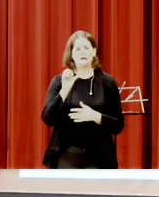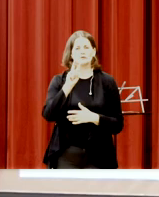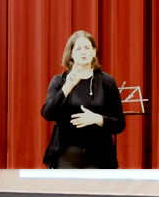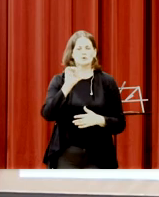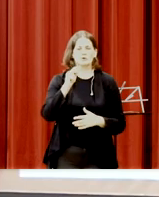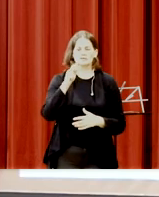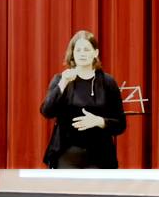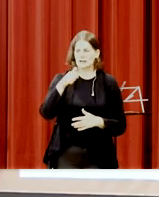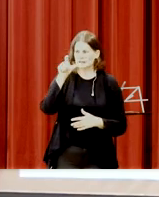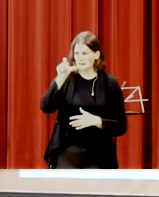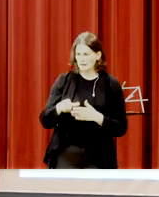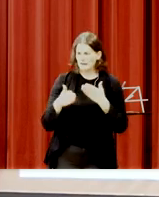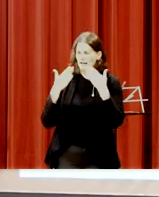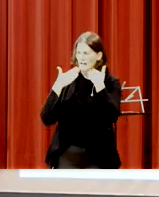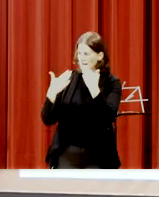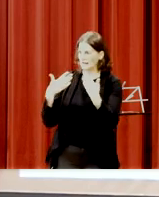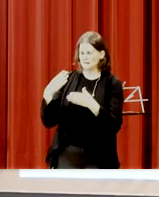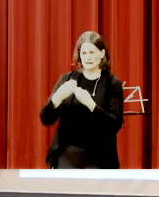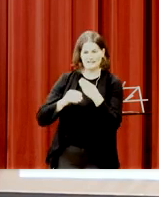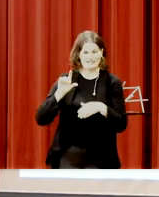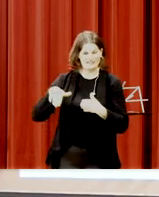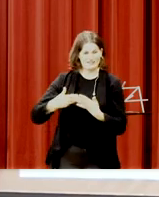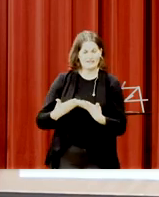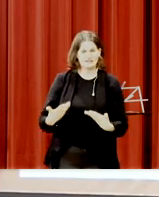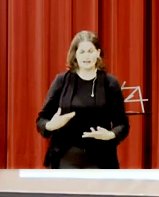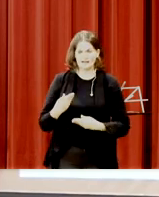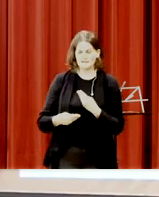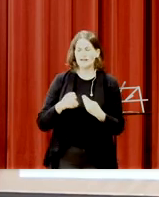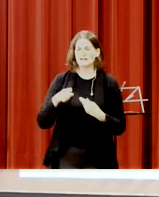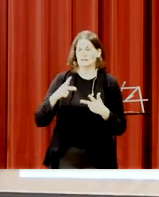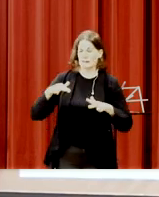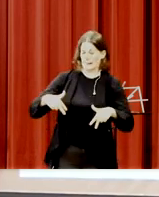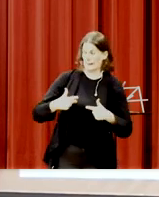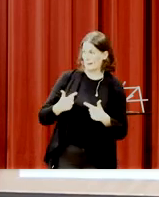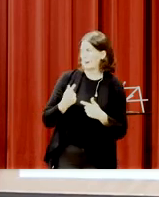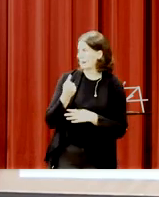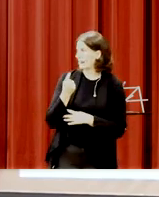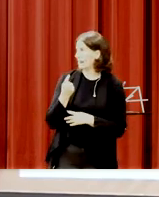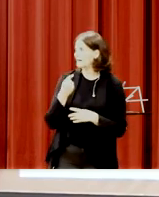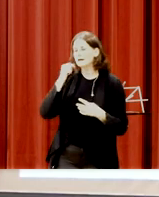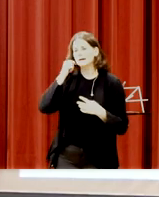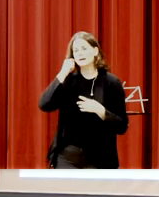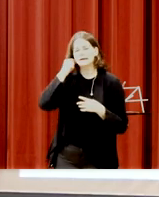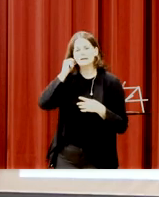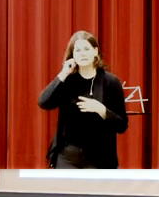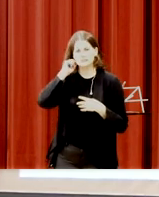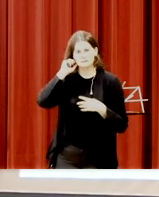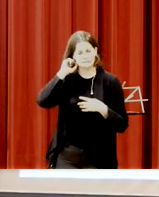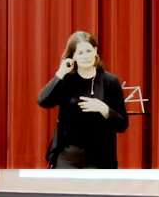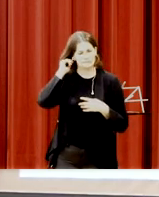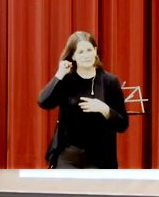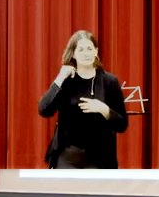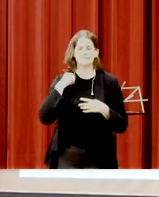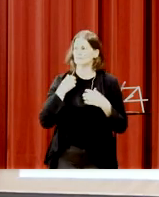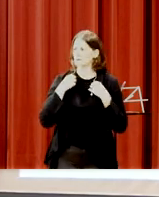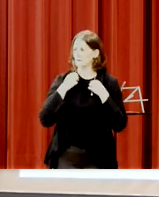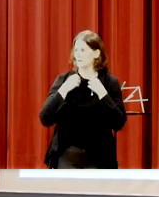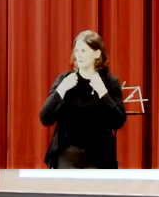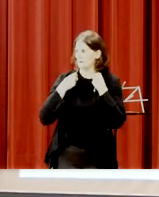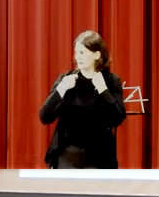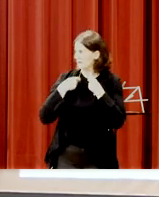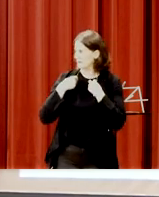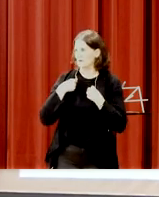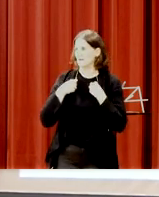una frase que vas dir en un acte públic, per tant, me penso que no em puc passar. Enguany, la Susana va dir als seus fills o les